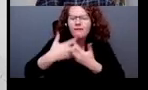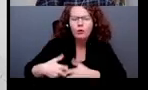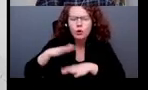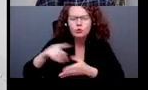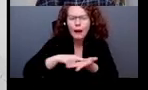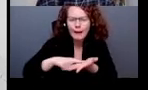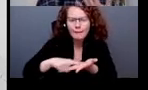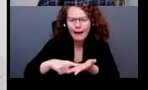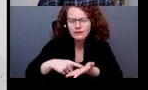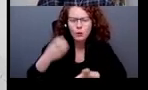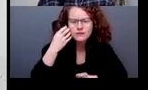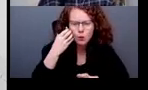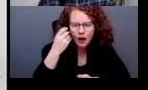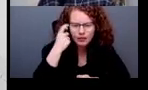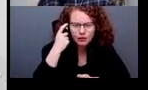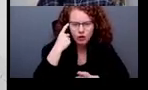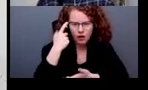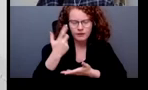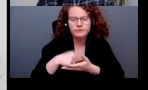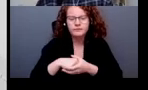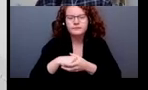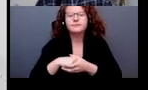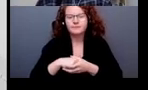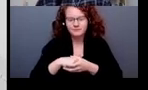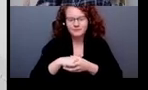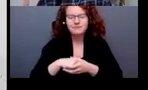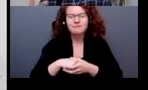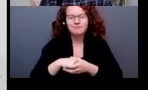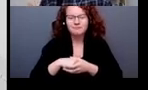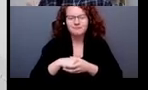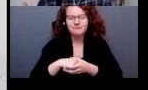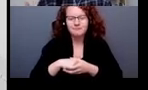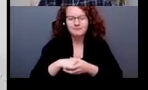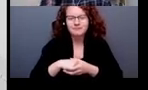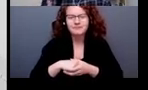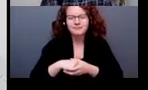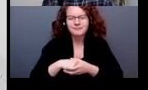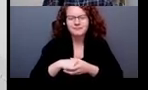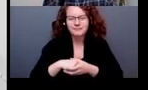Et étant principalement en charge de cet aspect-là,